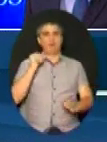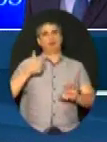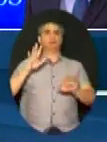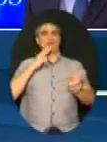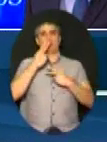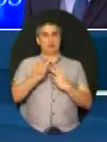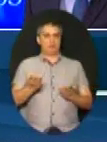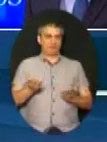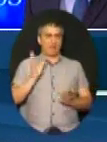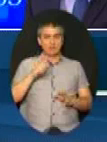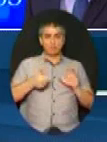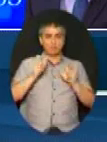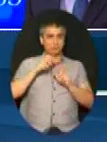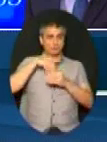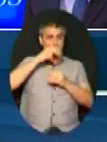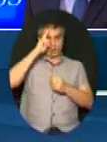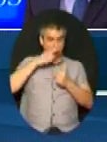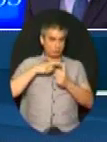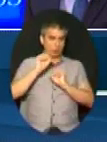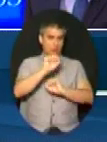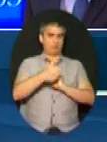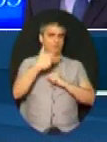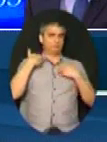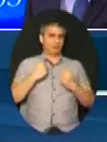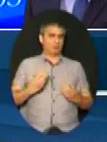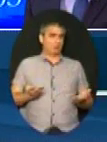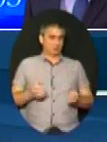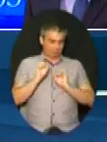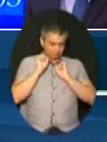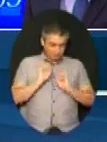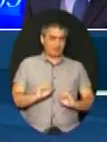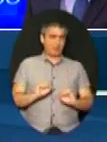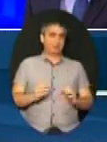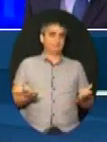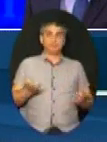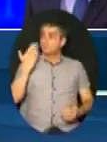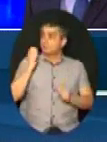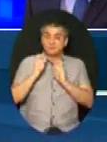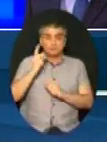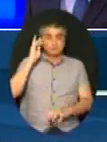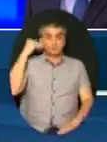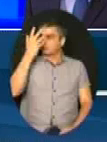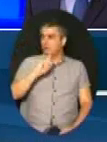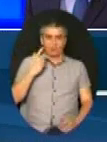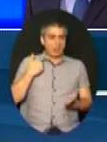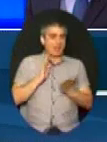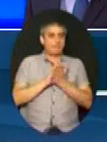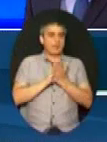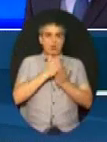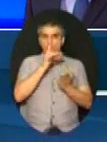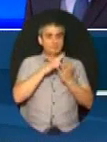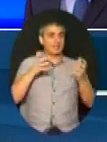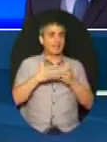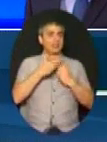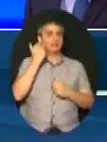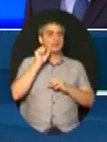זה, אנחנו רואים שגם אנשי הליכוד תומכים בשר הביטחון. תמיכה כמו זה, אנשים היו בחוץ, לא היה מקום באותו